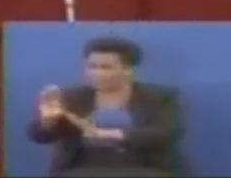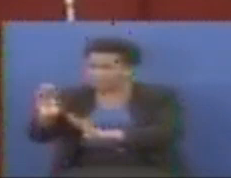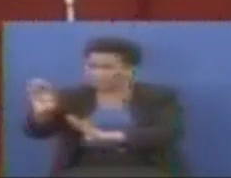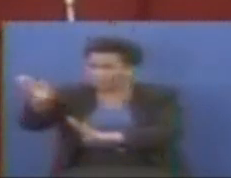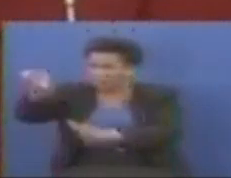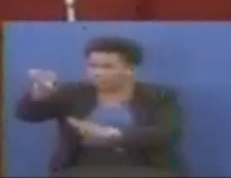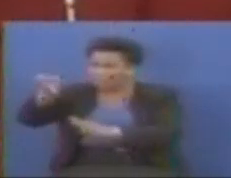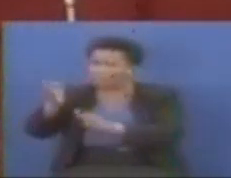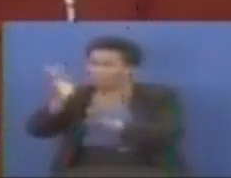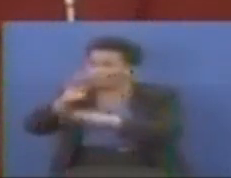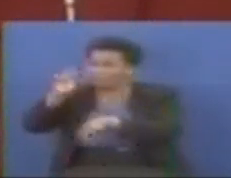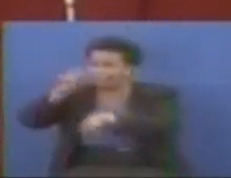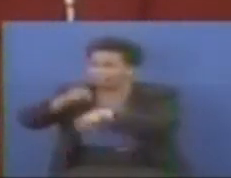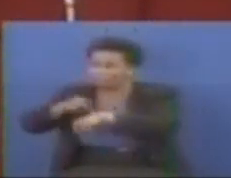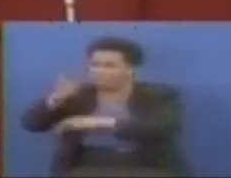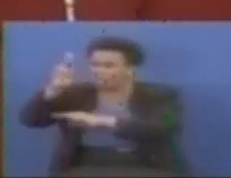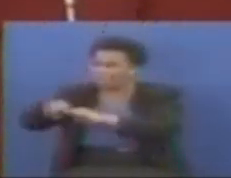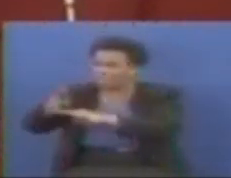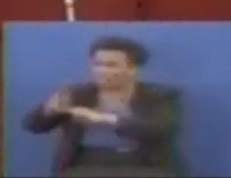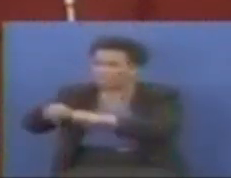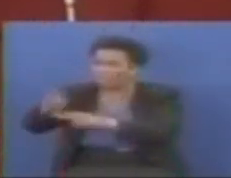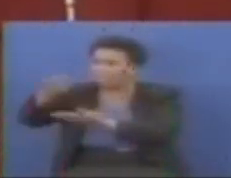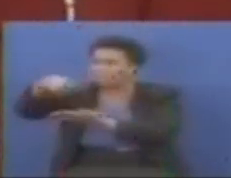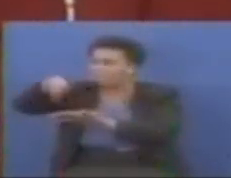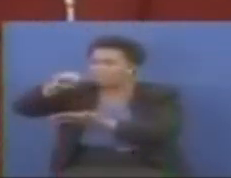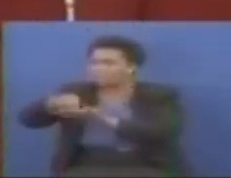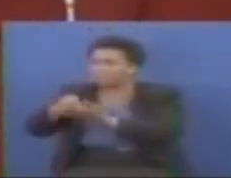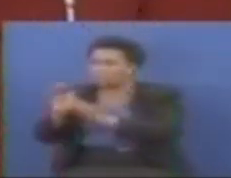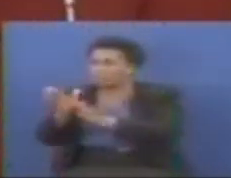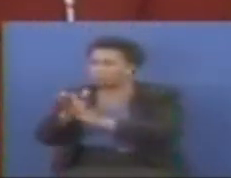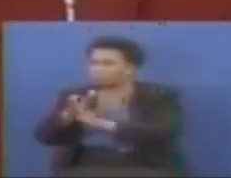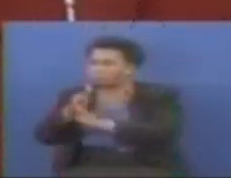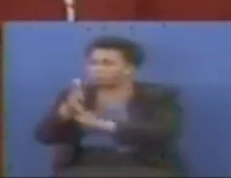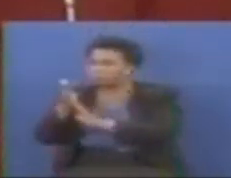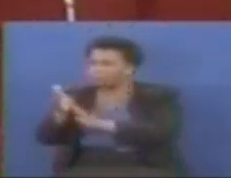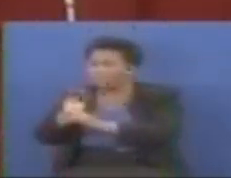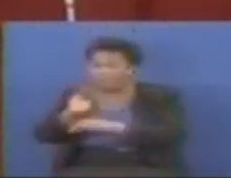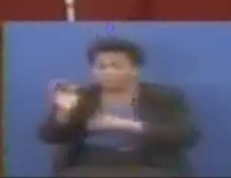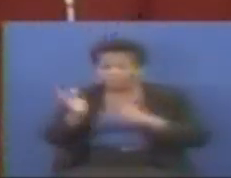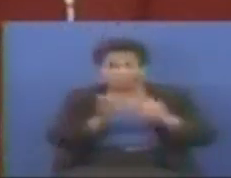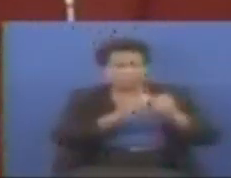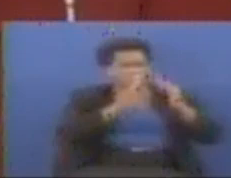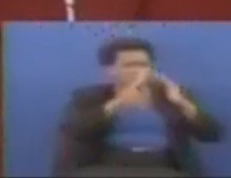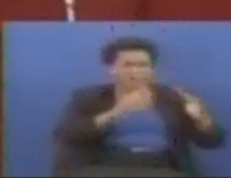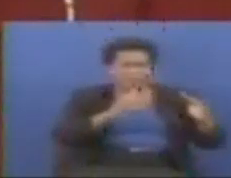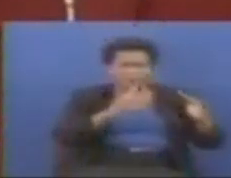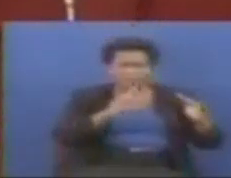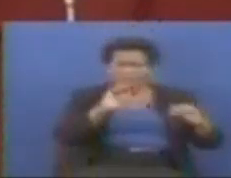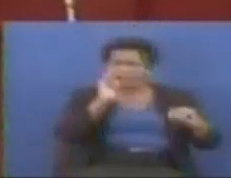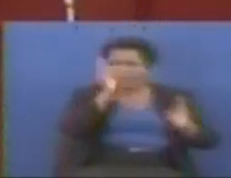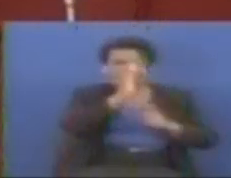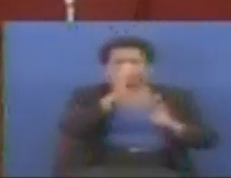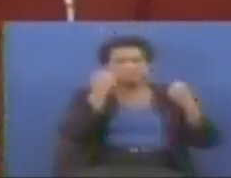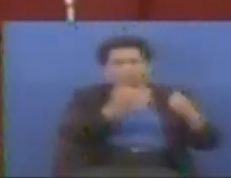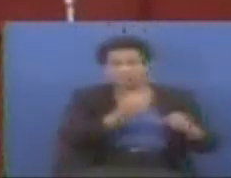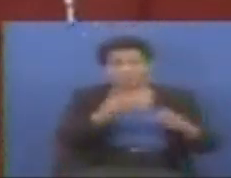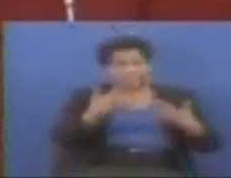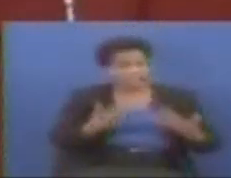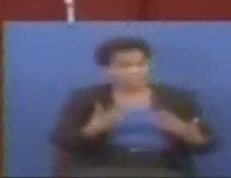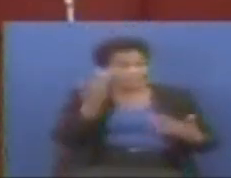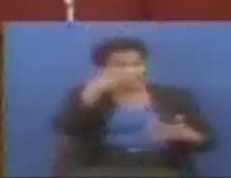uhalifu limeendelea kutoa huduma ya urekebishaji kwa waathirika wa dawa za kulevya kwa kutumia vikundi mbalimbali kama vile vya